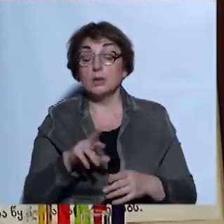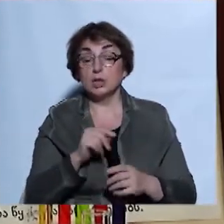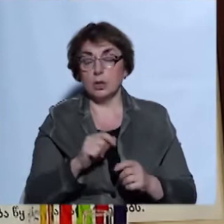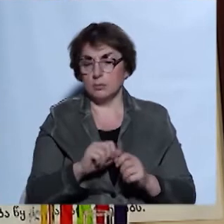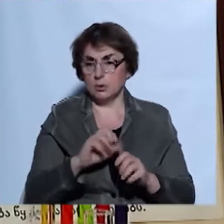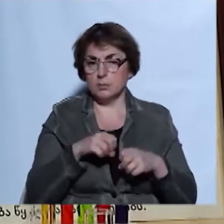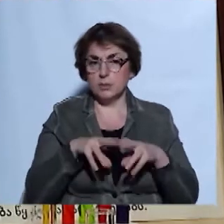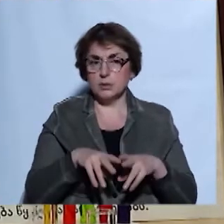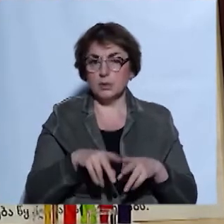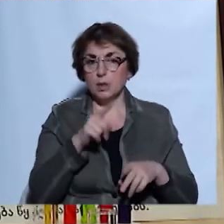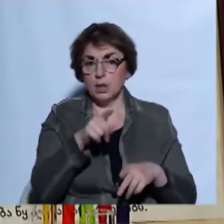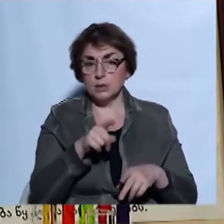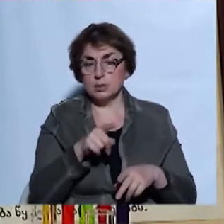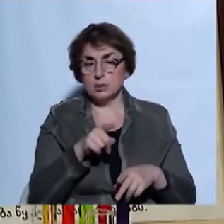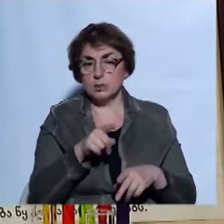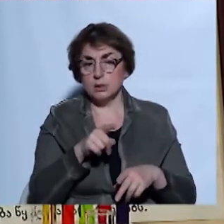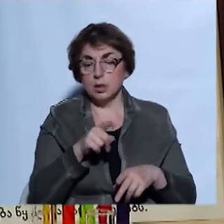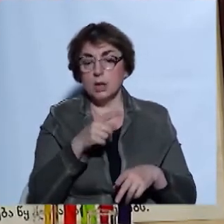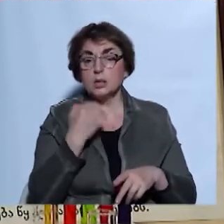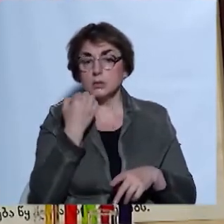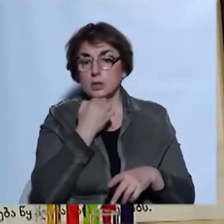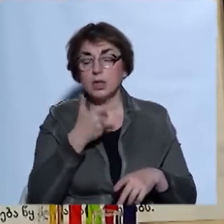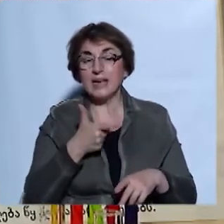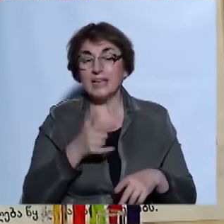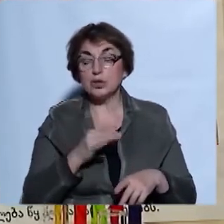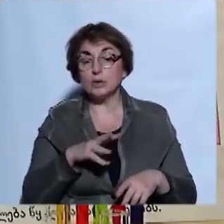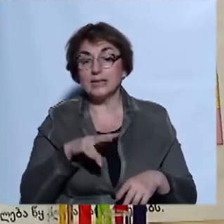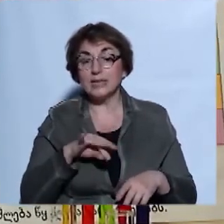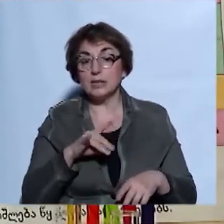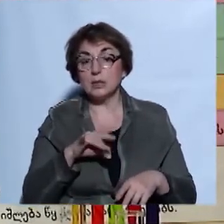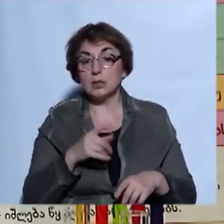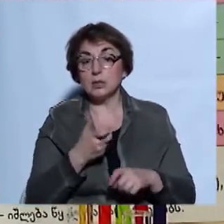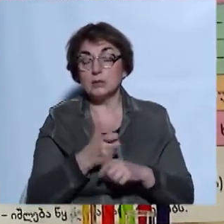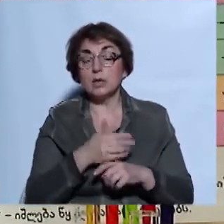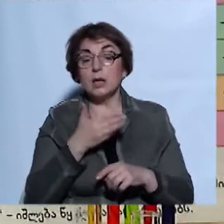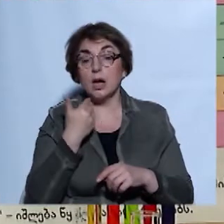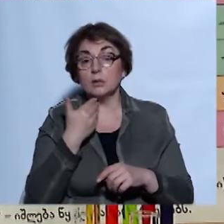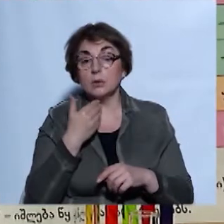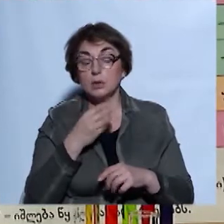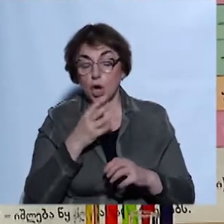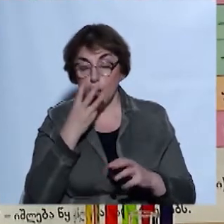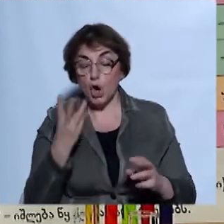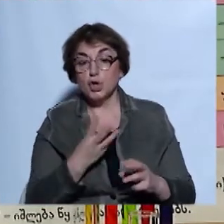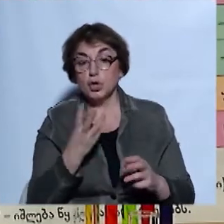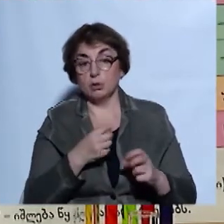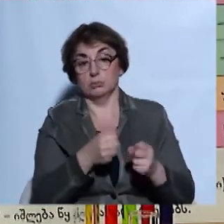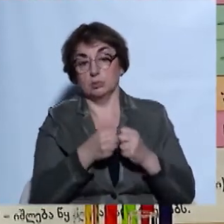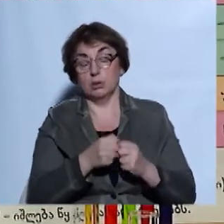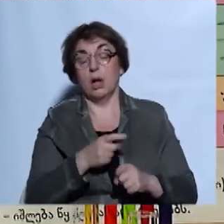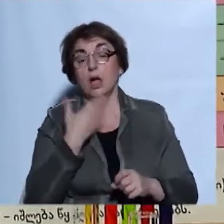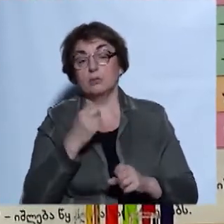ფეთქდება. ხოლო დავამატოთ ის გამოყენების კუთხე, რომელიც არის მედიცინაში, ეს არის